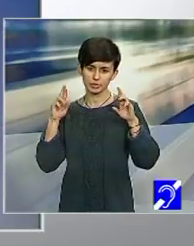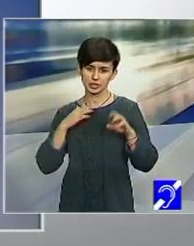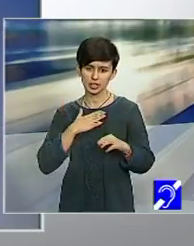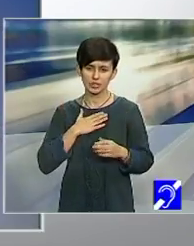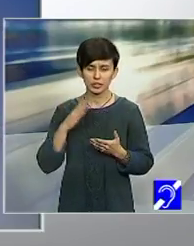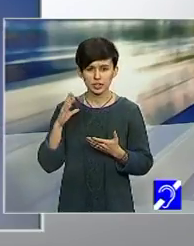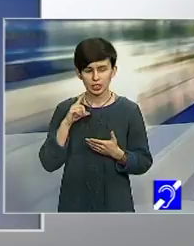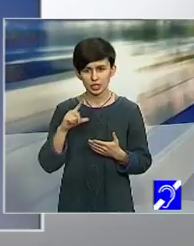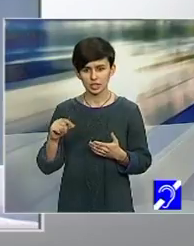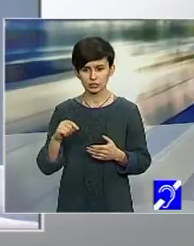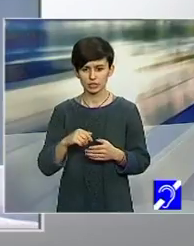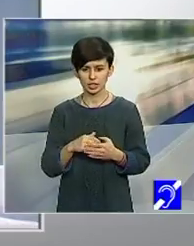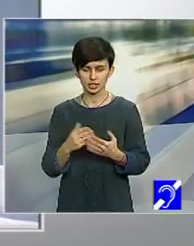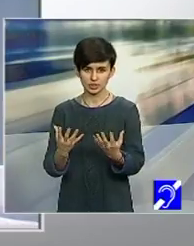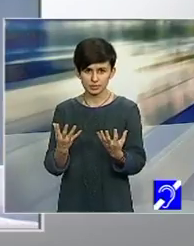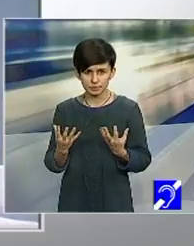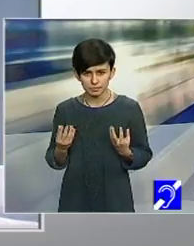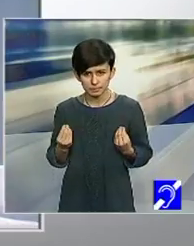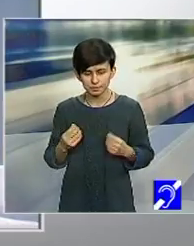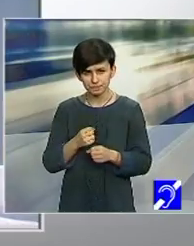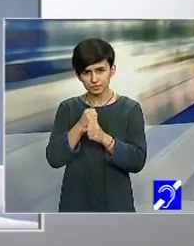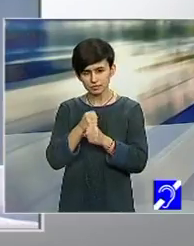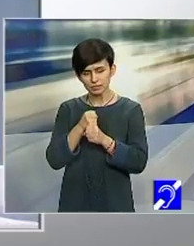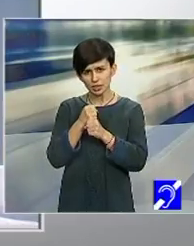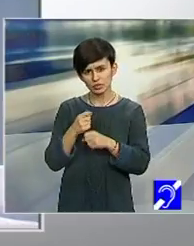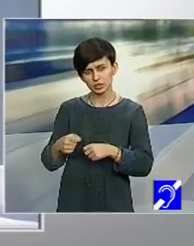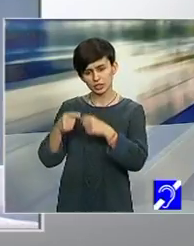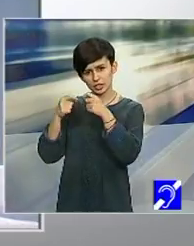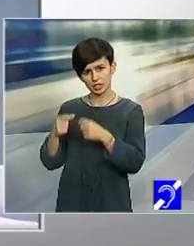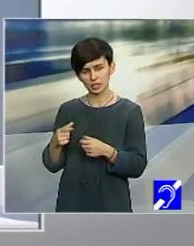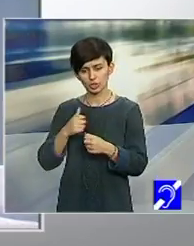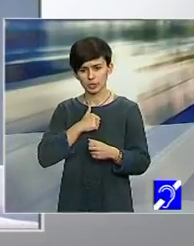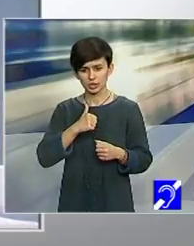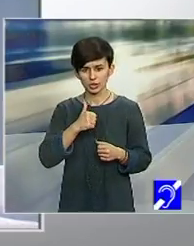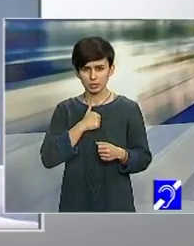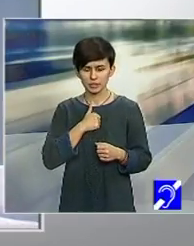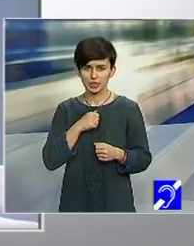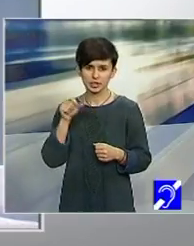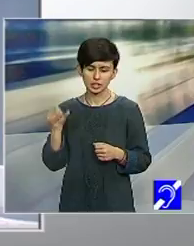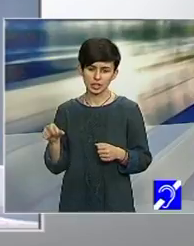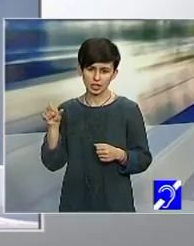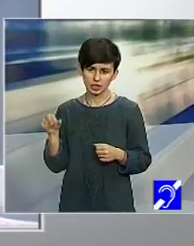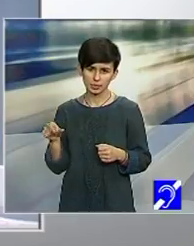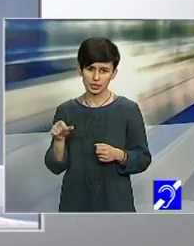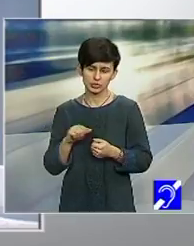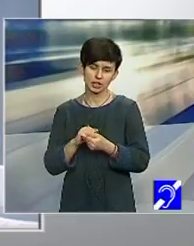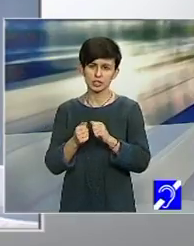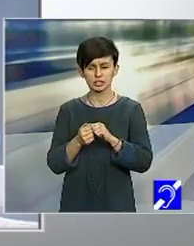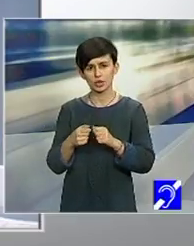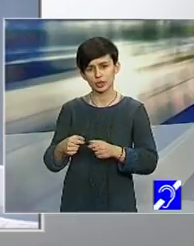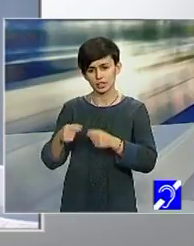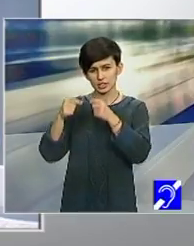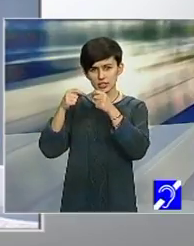pe măsură, de a atrage fonduri din domeniul privat, fie de la persoane fizice, fie de la